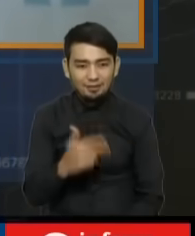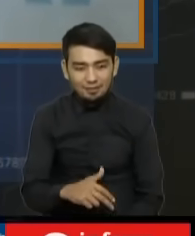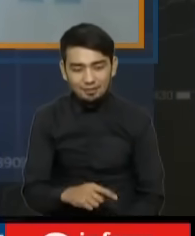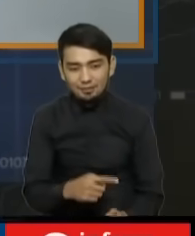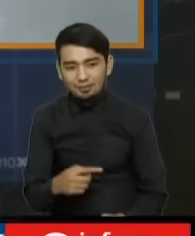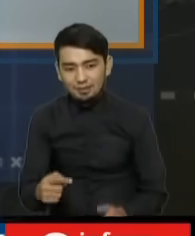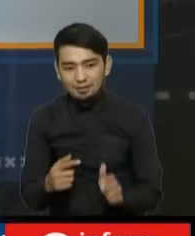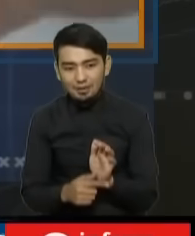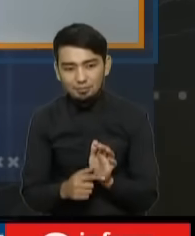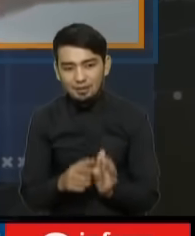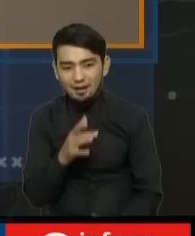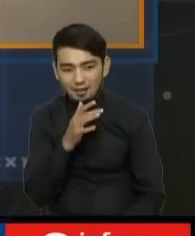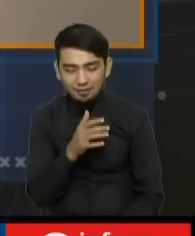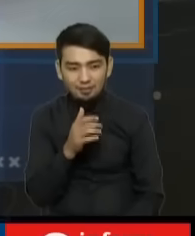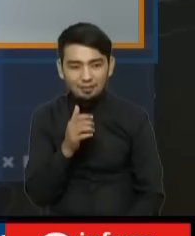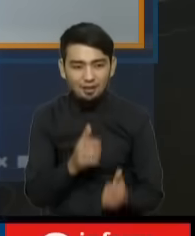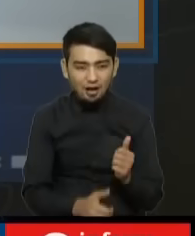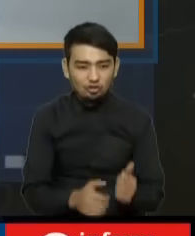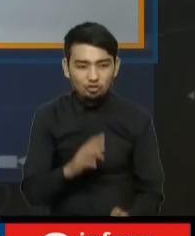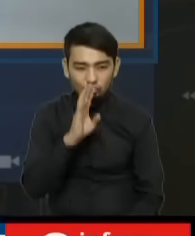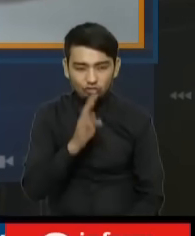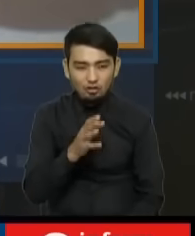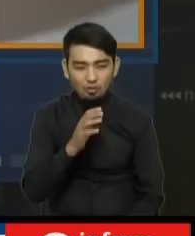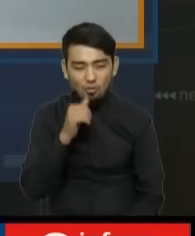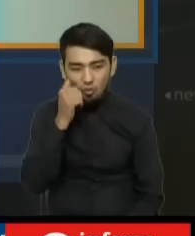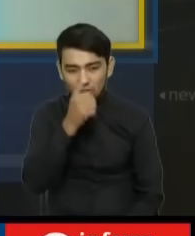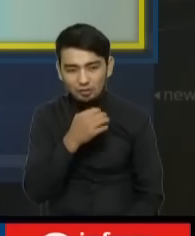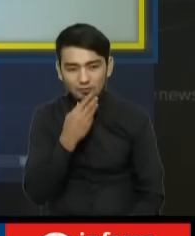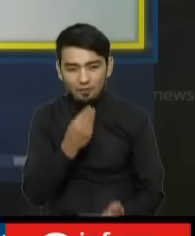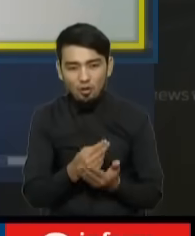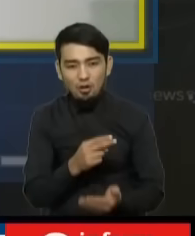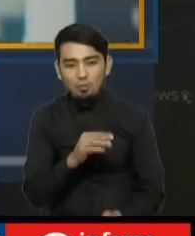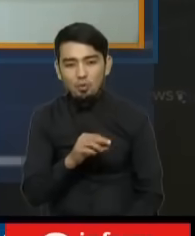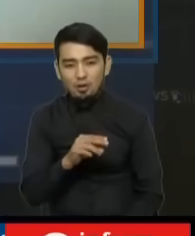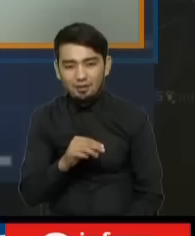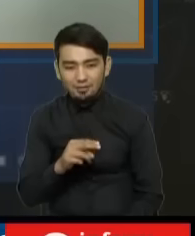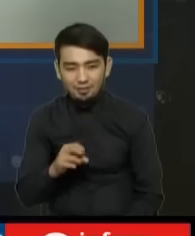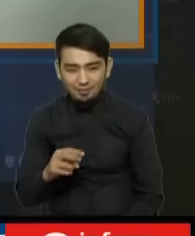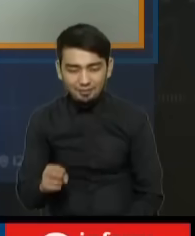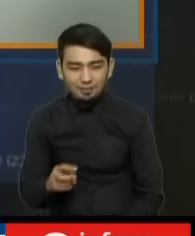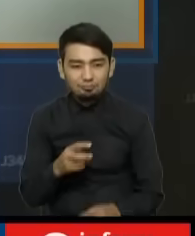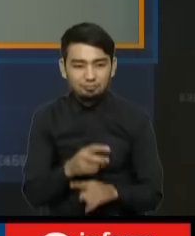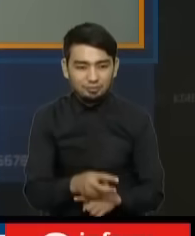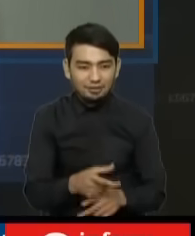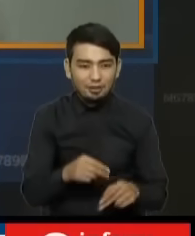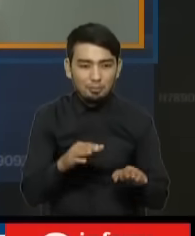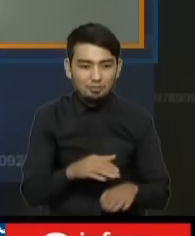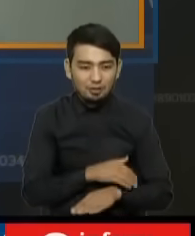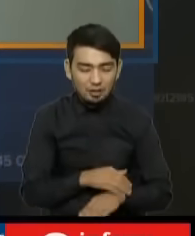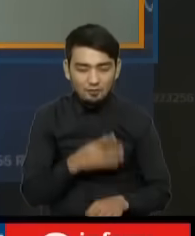30-70 жас арасында әр 4 жыл сайын өзінің поликлиникасында тіркелген жерінде